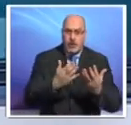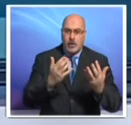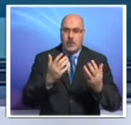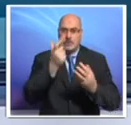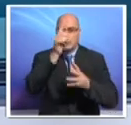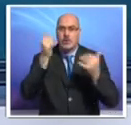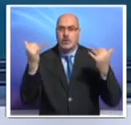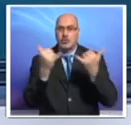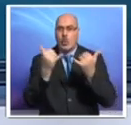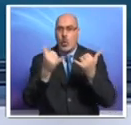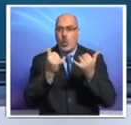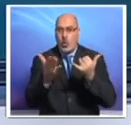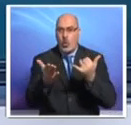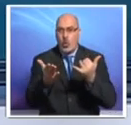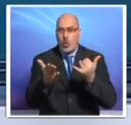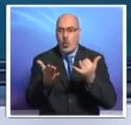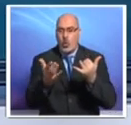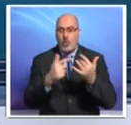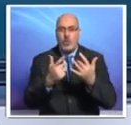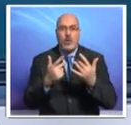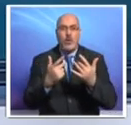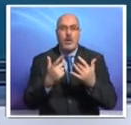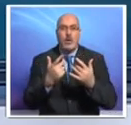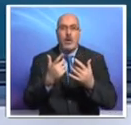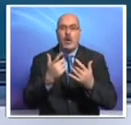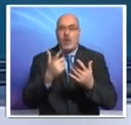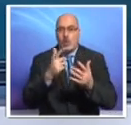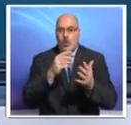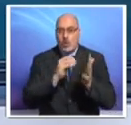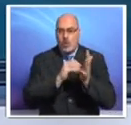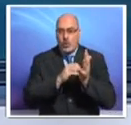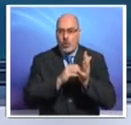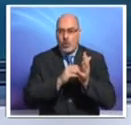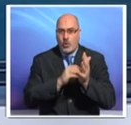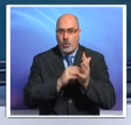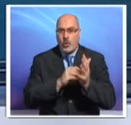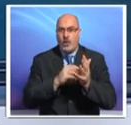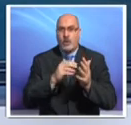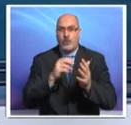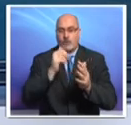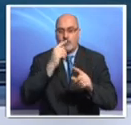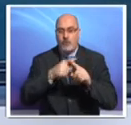تصحبكم فيها الزميلة وزع في ضمن حصاد الصحف. أنا أعود وألقاكم في موجز أخبار التاسعة.